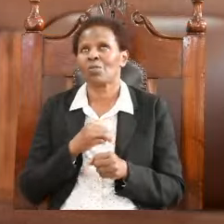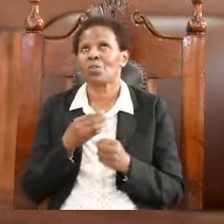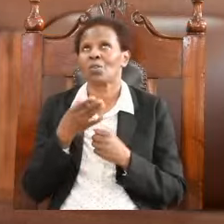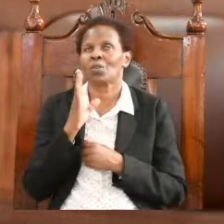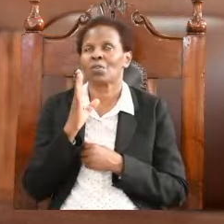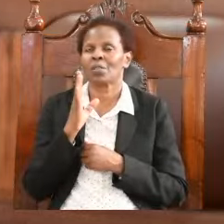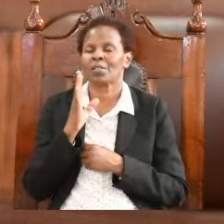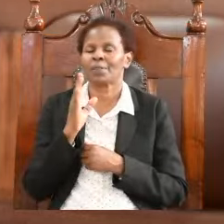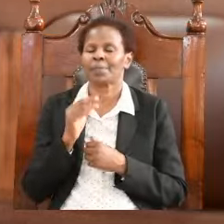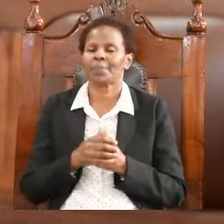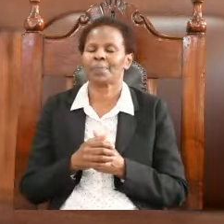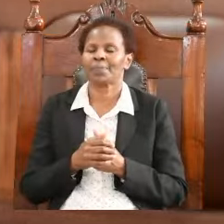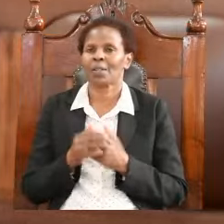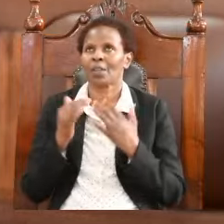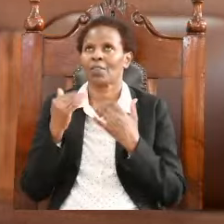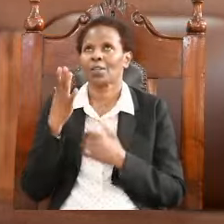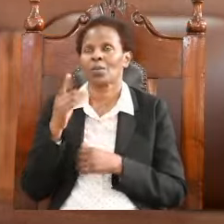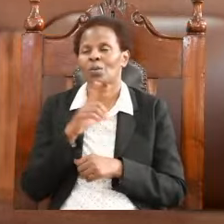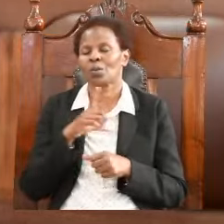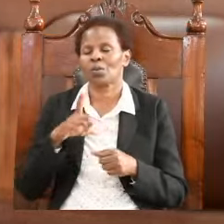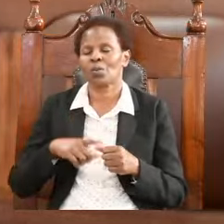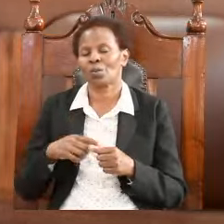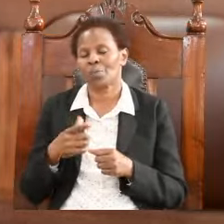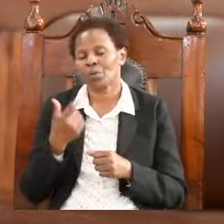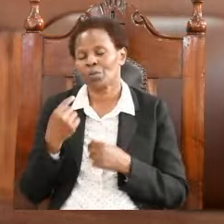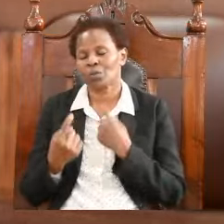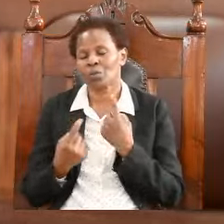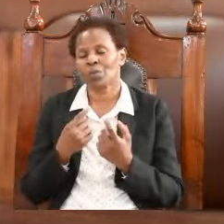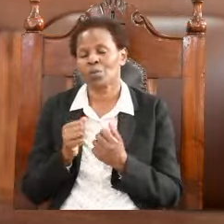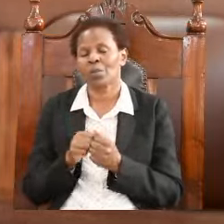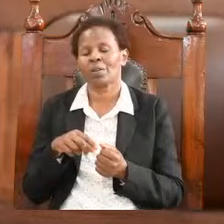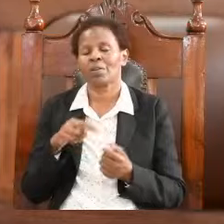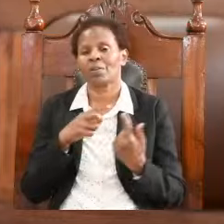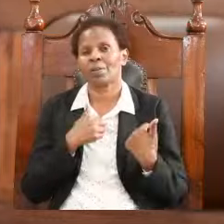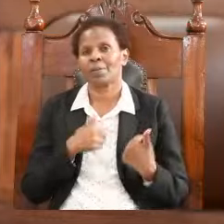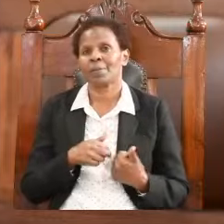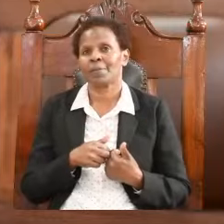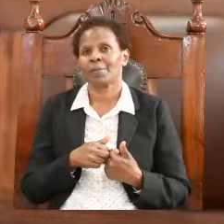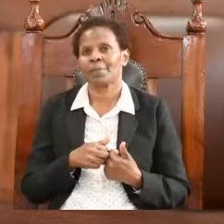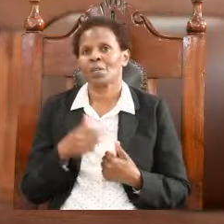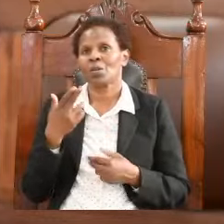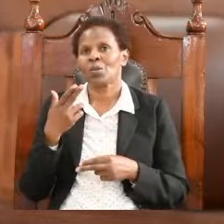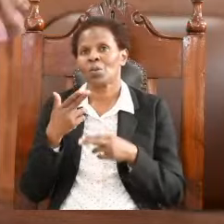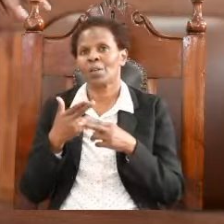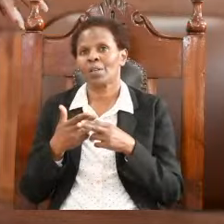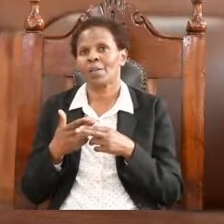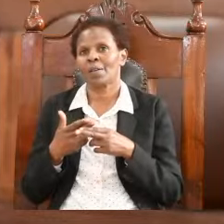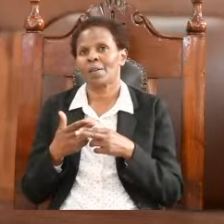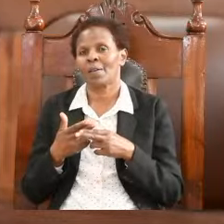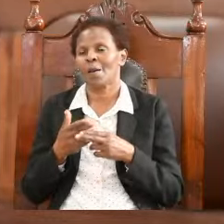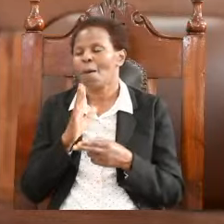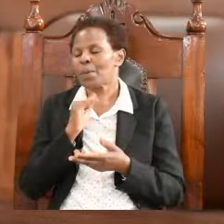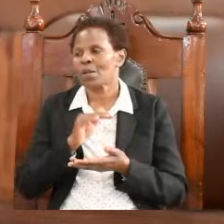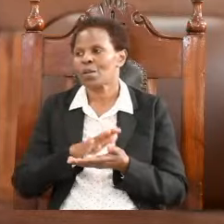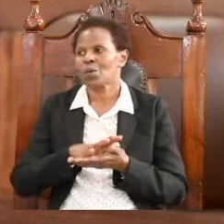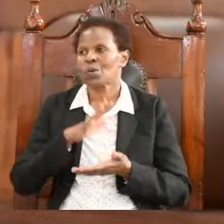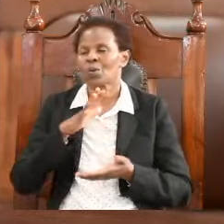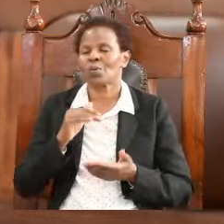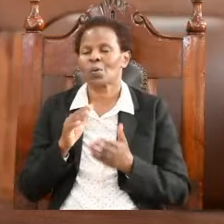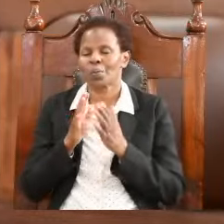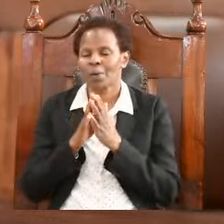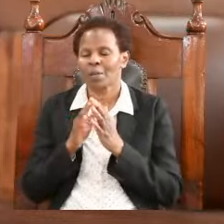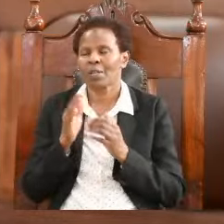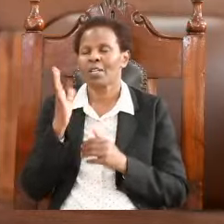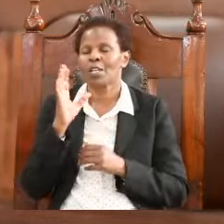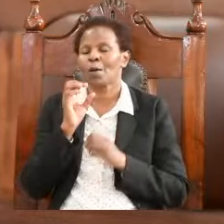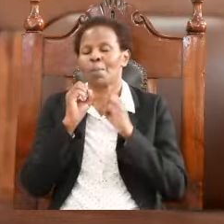ni twagucokeria ngatho mwathani ni tondu wa kwaria na ngoro ciitu ritwa riaku rirogocwo twahoya kurathimwo